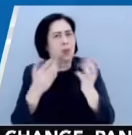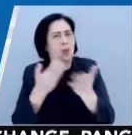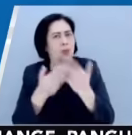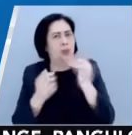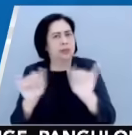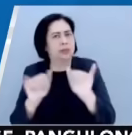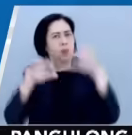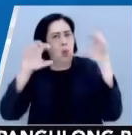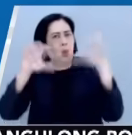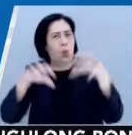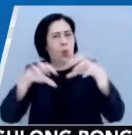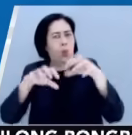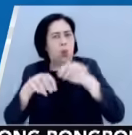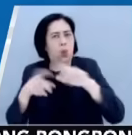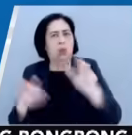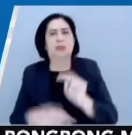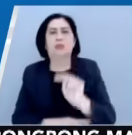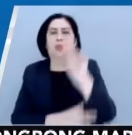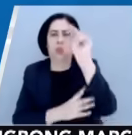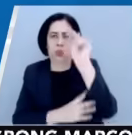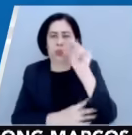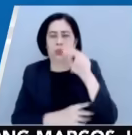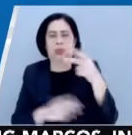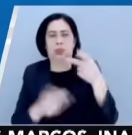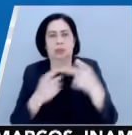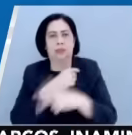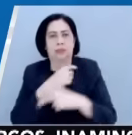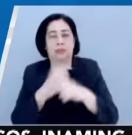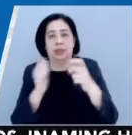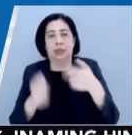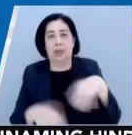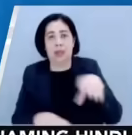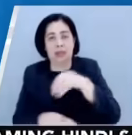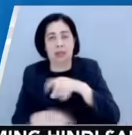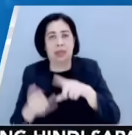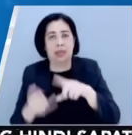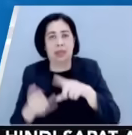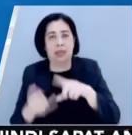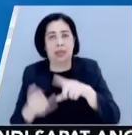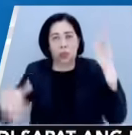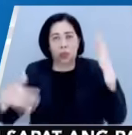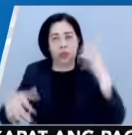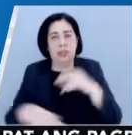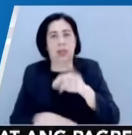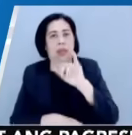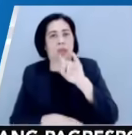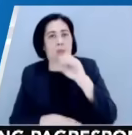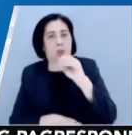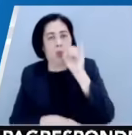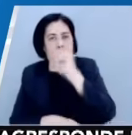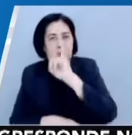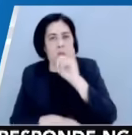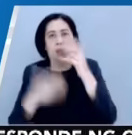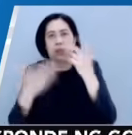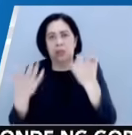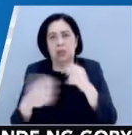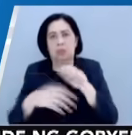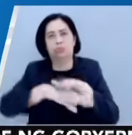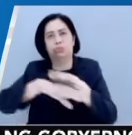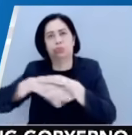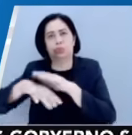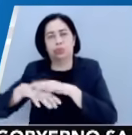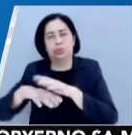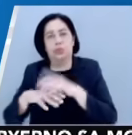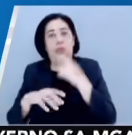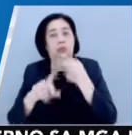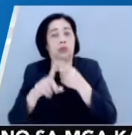maraming probinsya sa norte, gaya sa Cagayan Valley, Cordillera at Ilocos Region. Kaya ngayon pala pinag-iingat na sila dahil batay sa latest